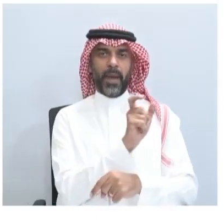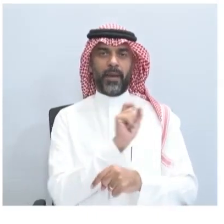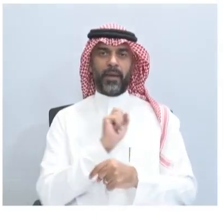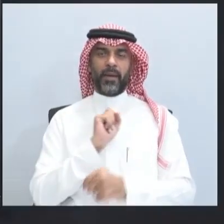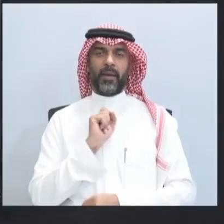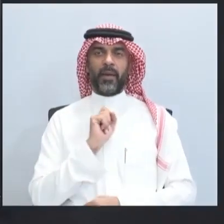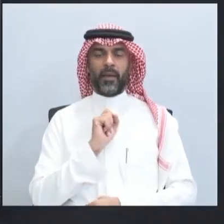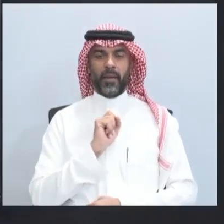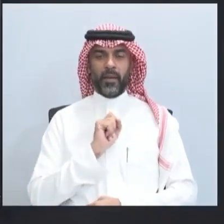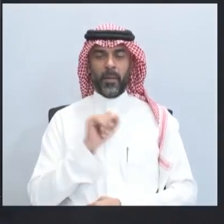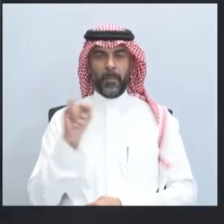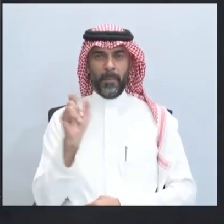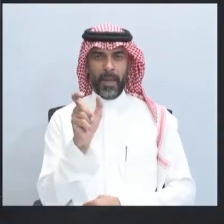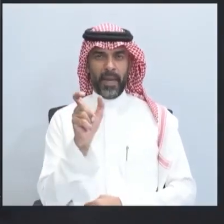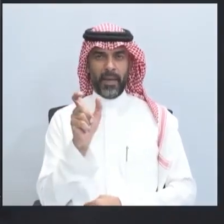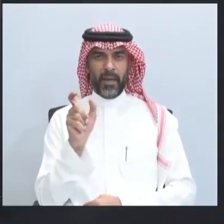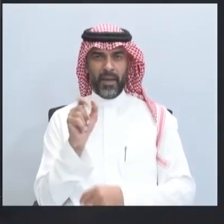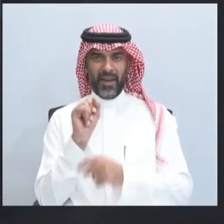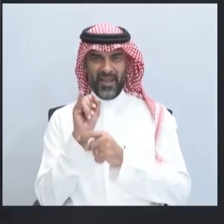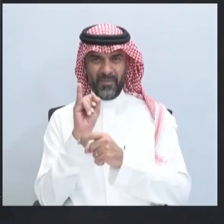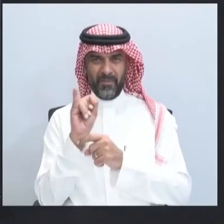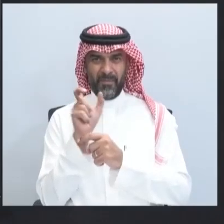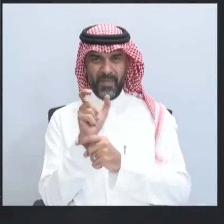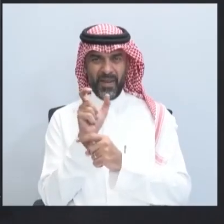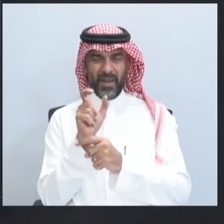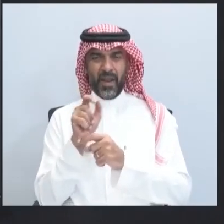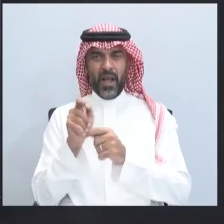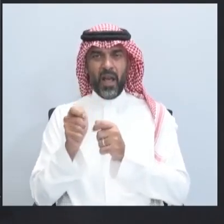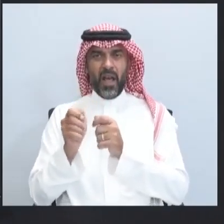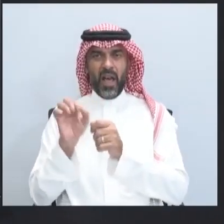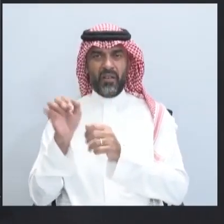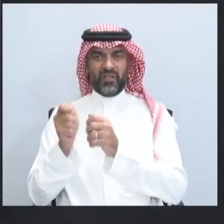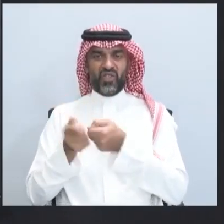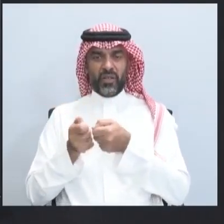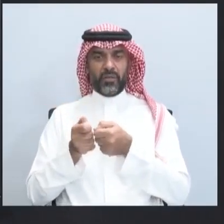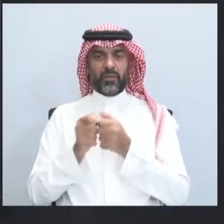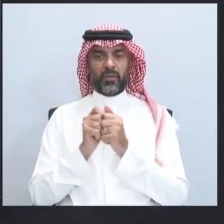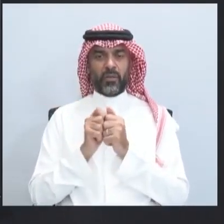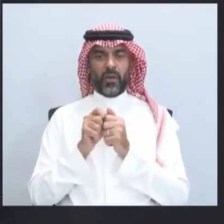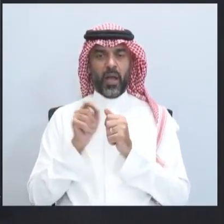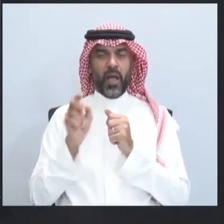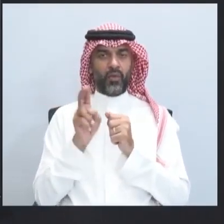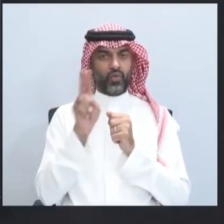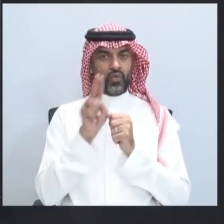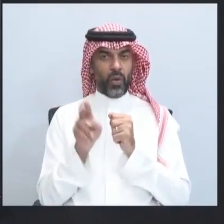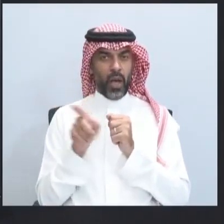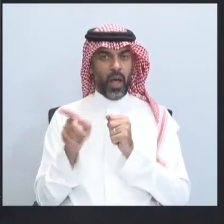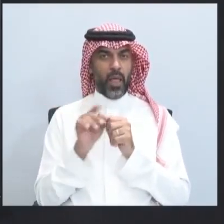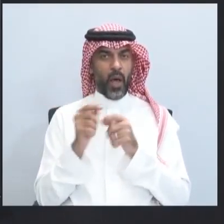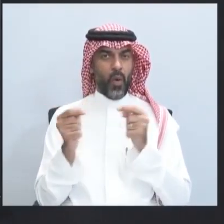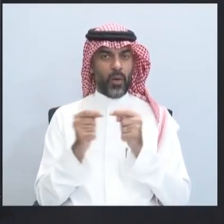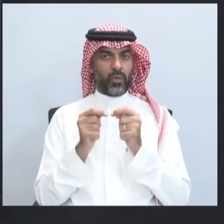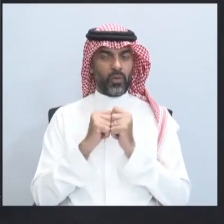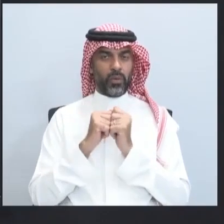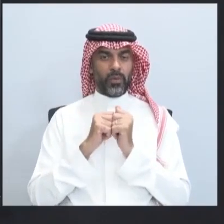من حرف جر دخلت على من من هنا اسم هل هو استفهام موصول هل هو